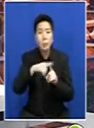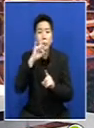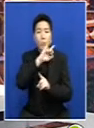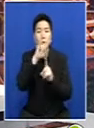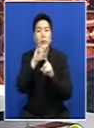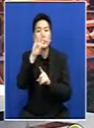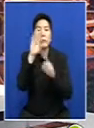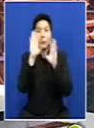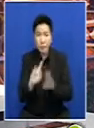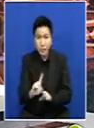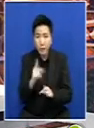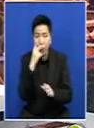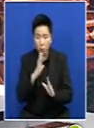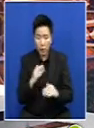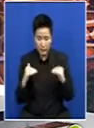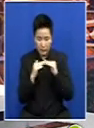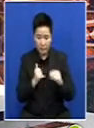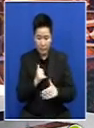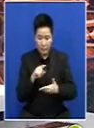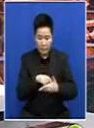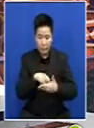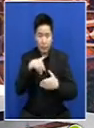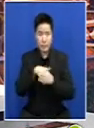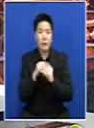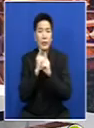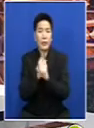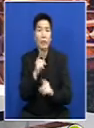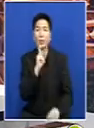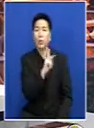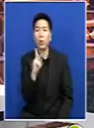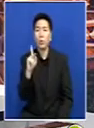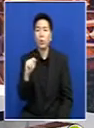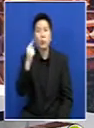ะออกมาเป็นยังไงแล้วตัวเลขคนที่ออกไปใช้สิทธิ์เนี่ยจะเป็นไปตามที่ทางกกต.ตั้งเป้าเอาไว้หรือเปล่าค่ะ